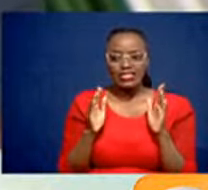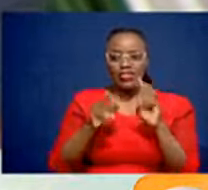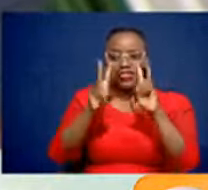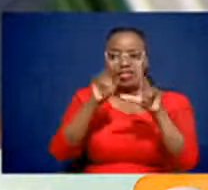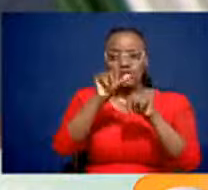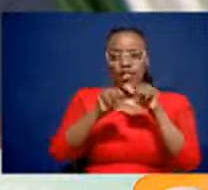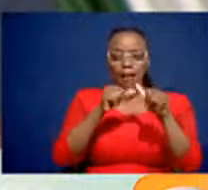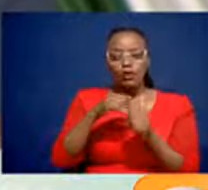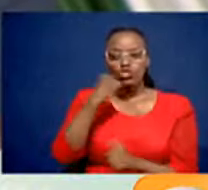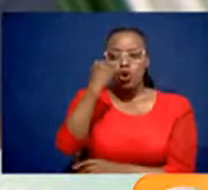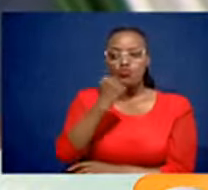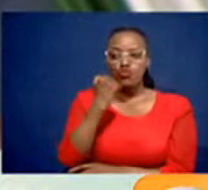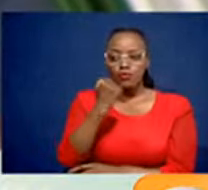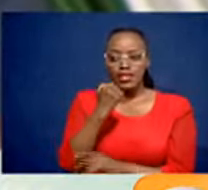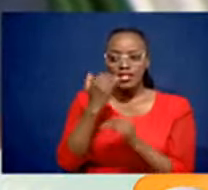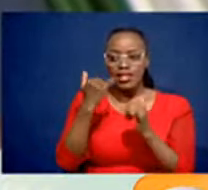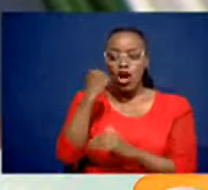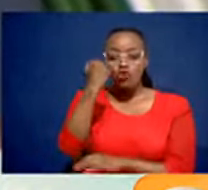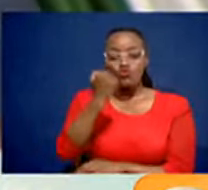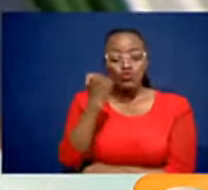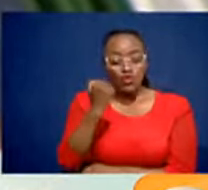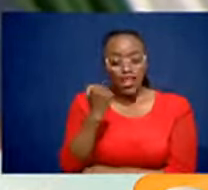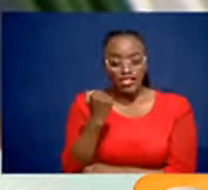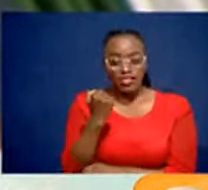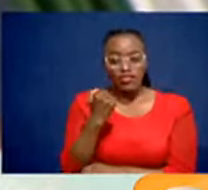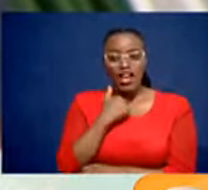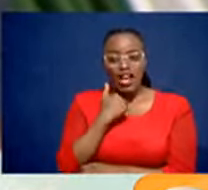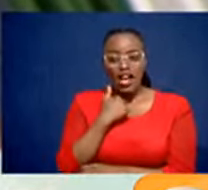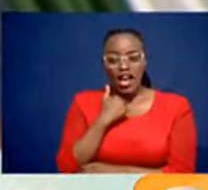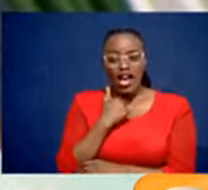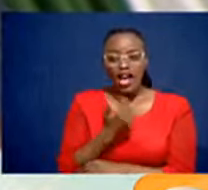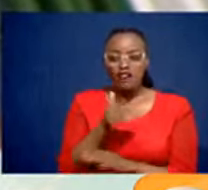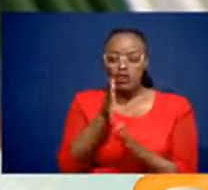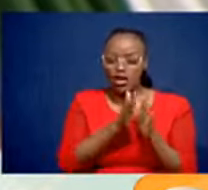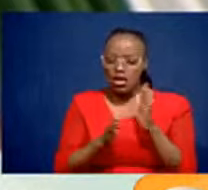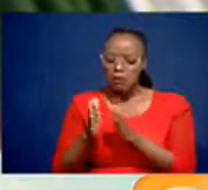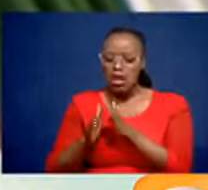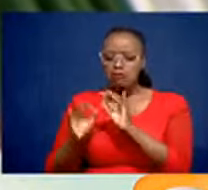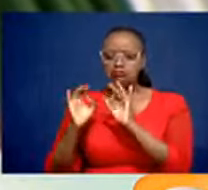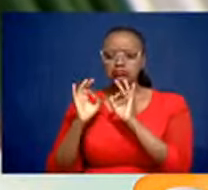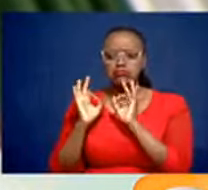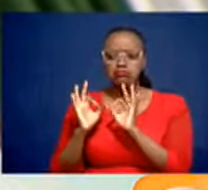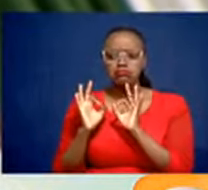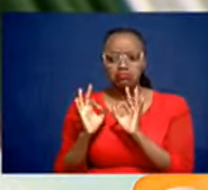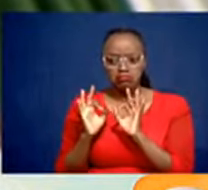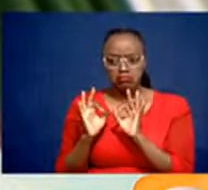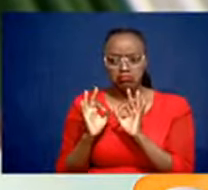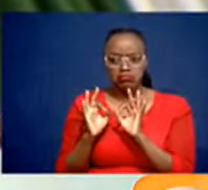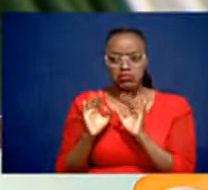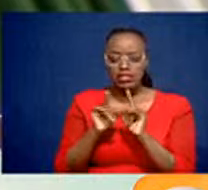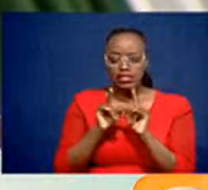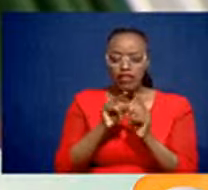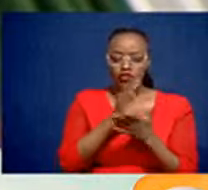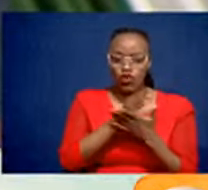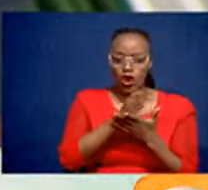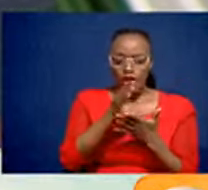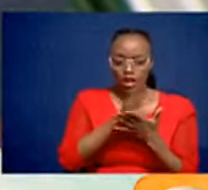maneno ya Mumias. Sasa Mumias tuko na taratibu ya sawasawa ya leasing.